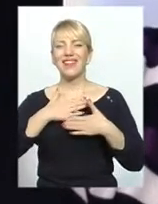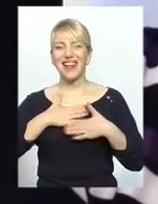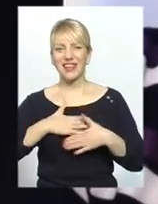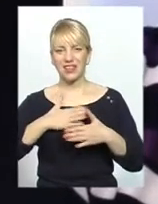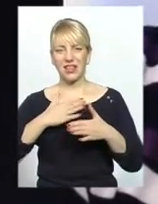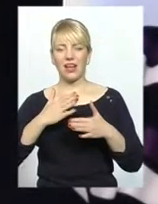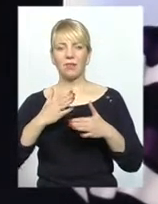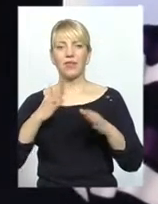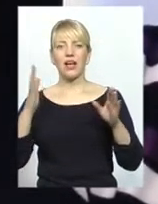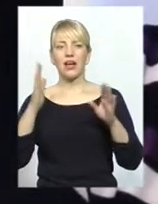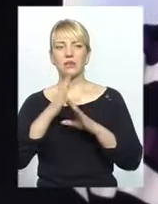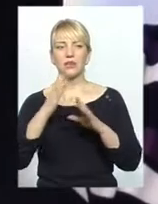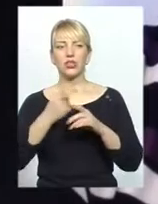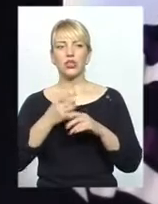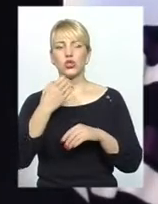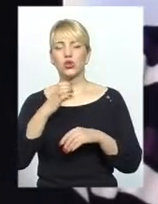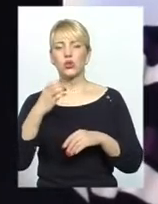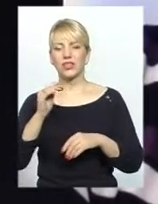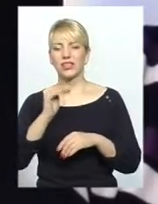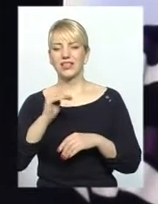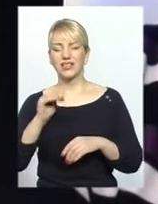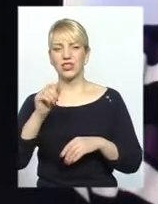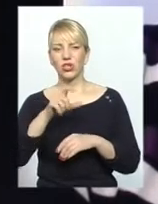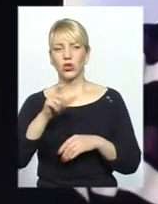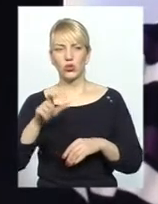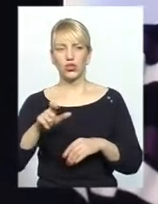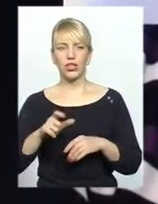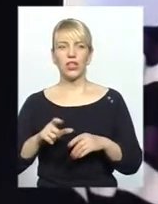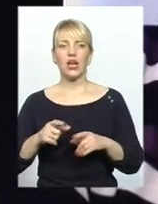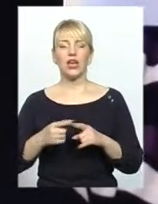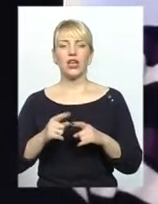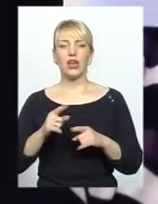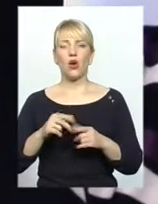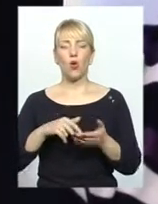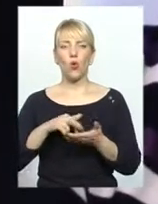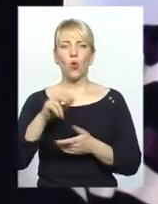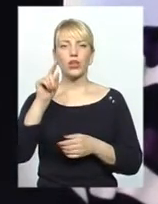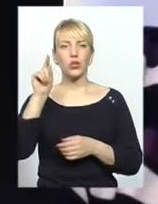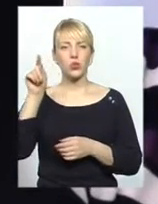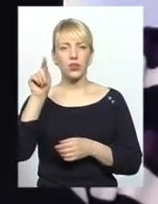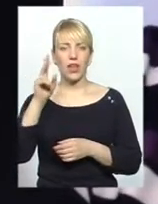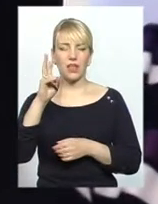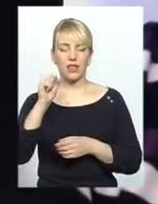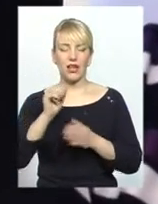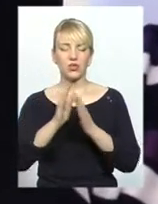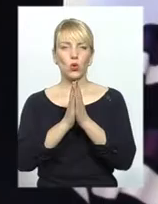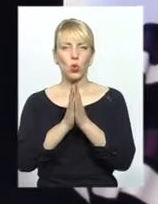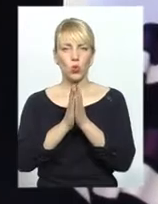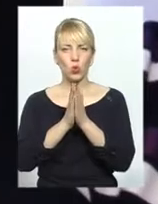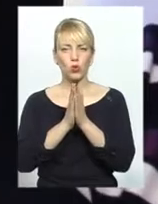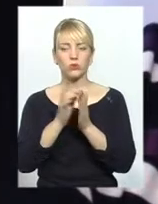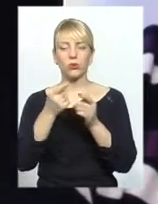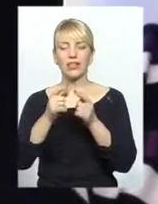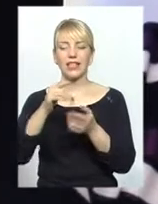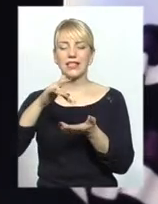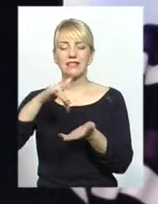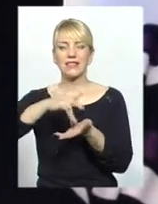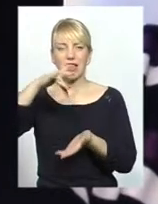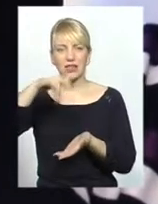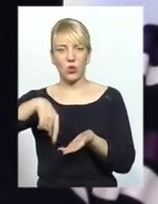И сотни, тысячи людей ходят туда на службу. И это, опять же, находится в центре города. Поэтому я думаю,